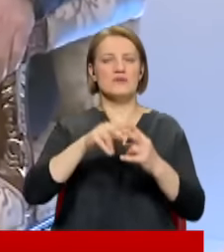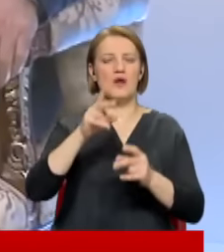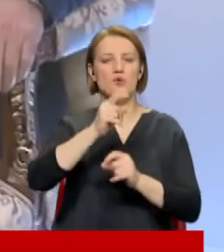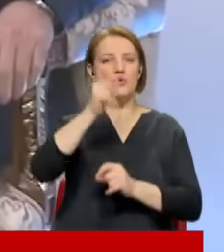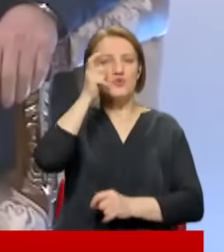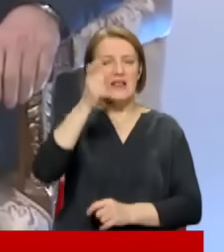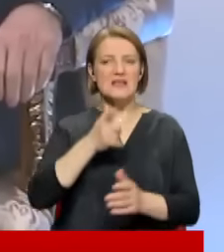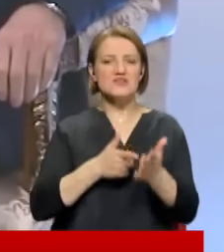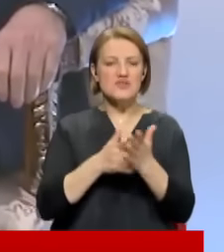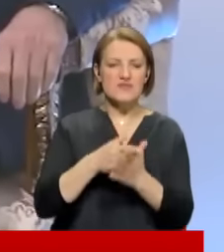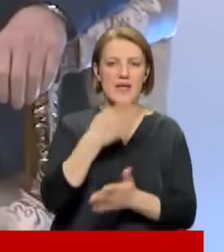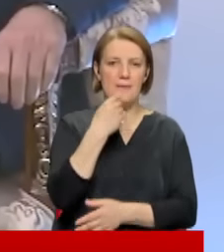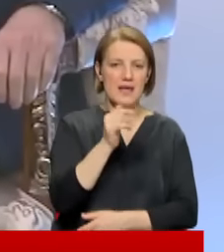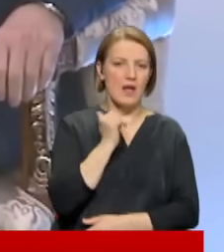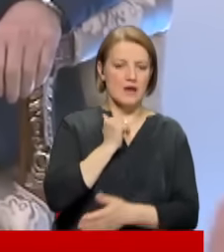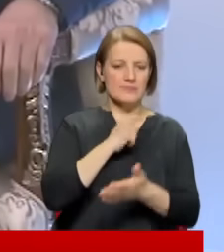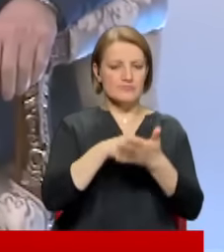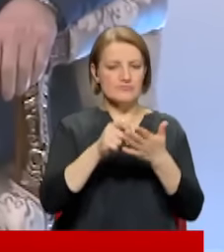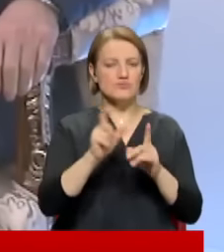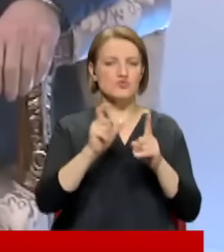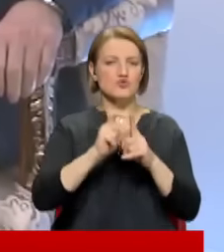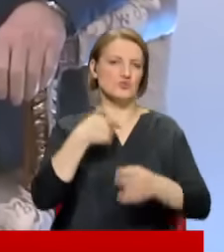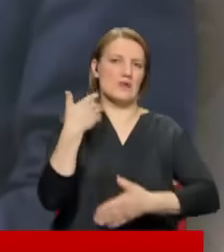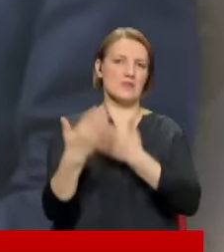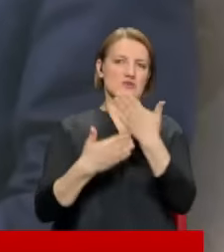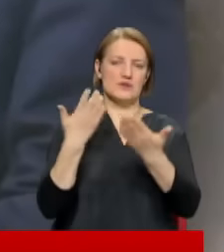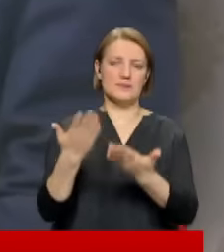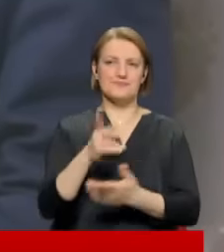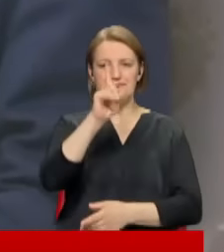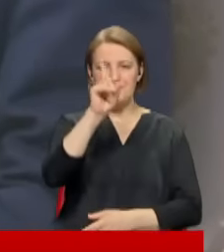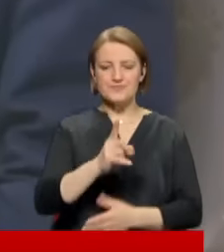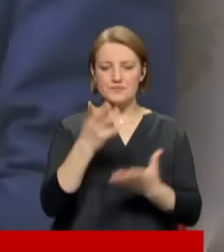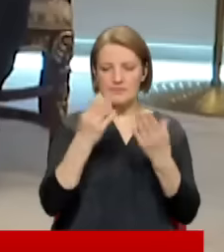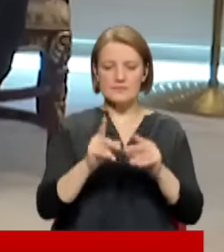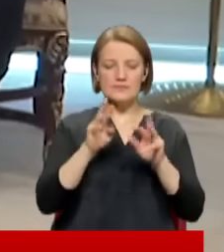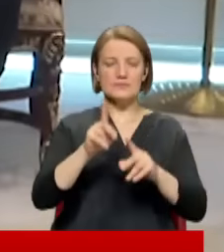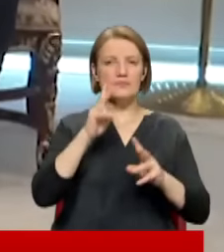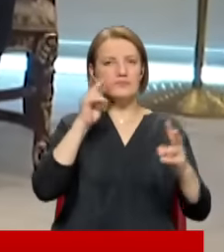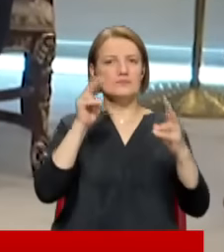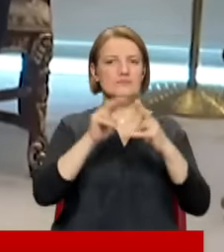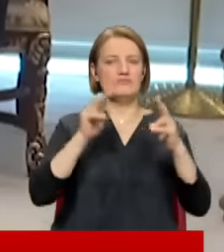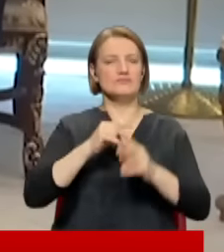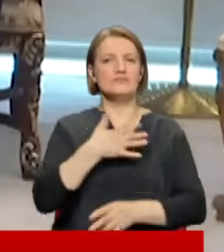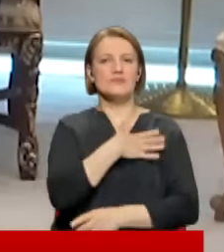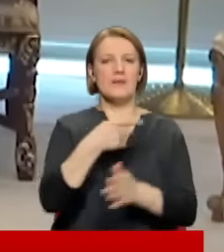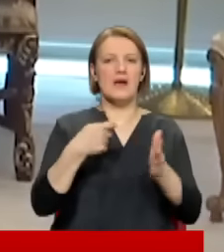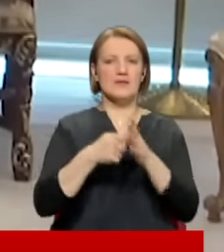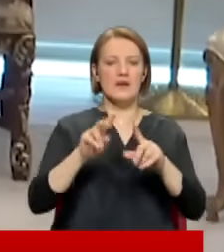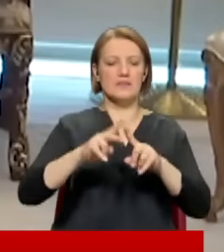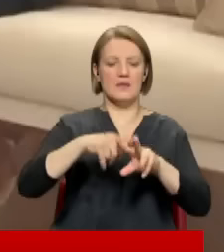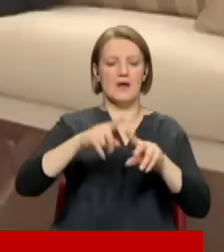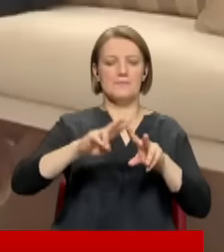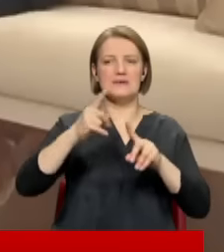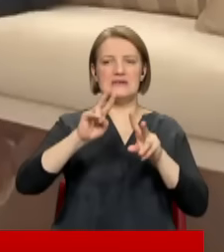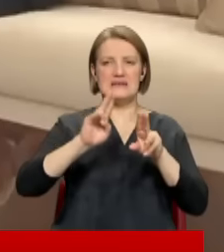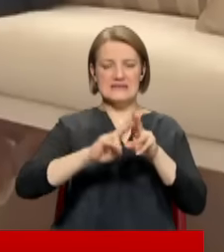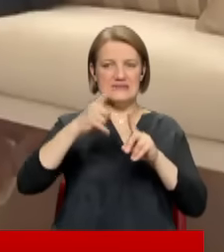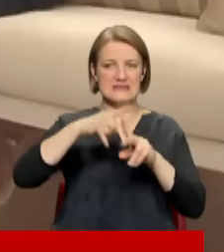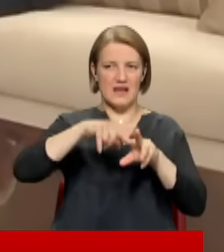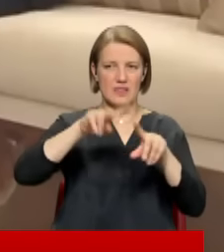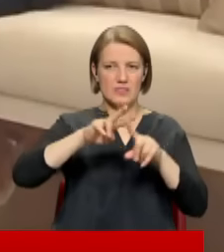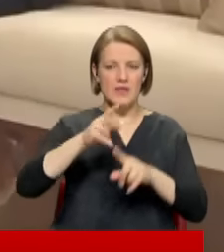Özel çiftçinin, emeklinin, asgari ücretlinin durumunu dile getirecek. İlkinde olduğu gibi o görüşmede de CHP adına Namık'tan AK Parti adına